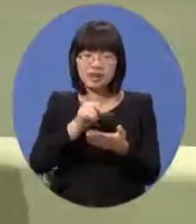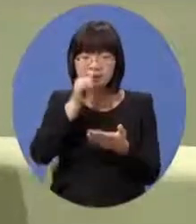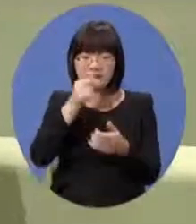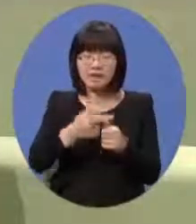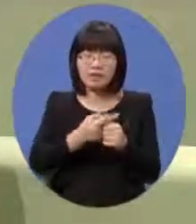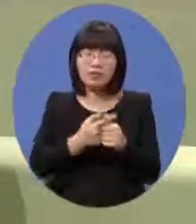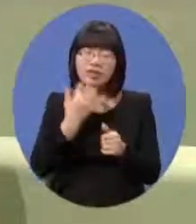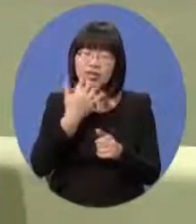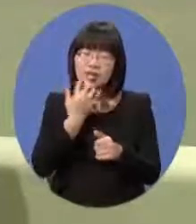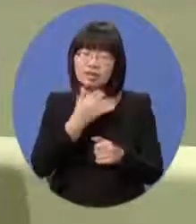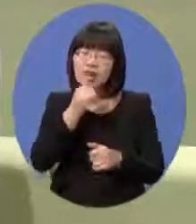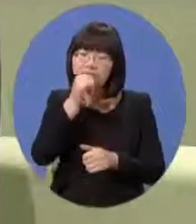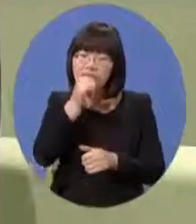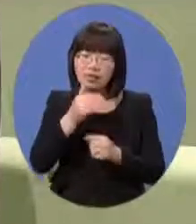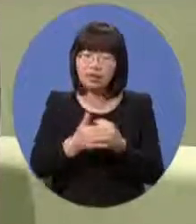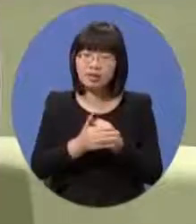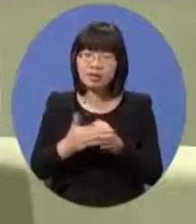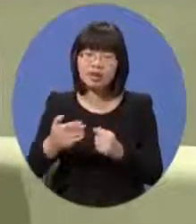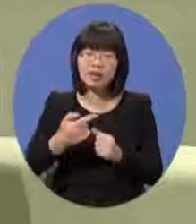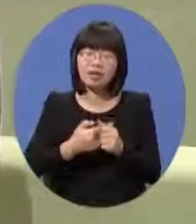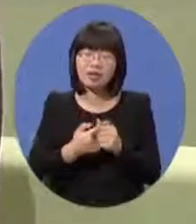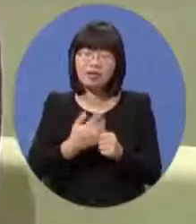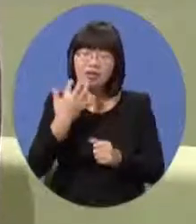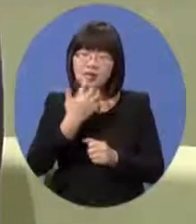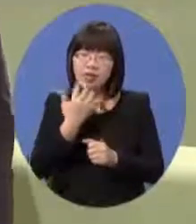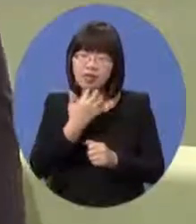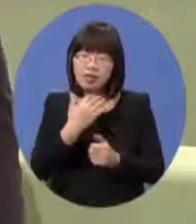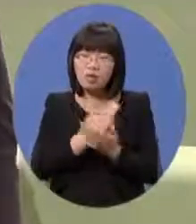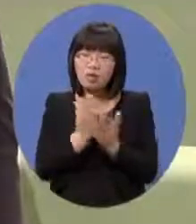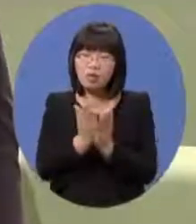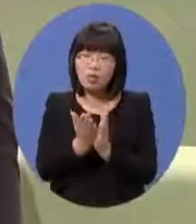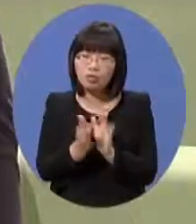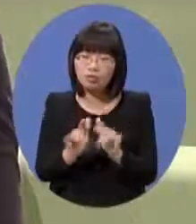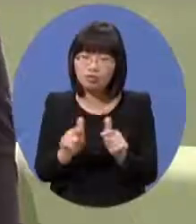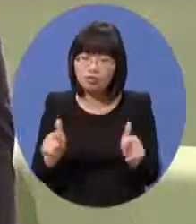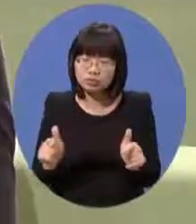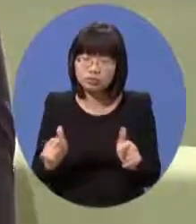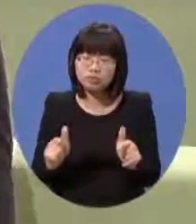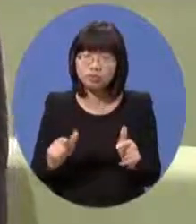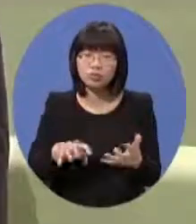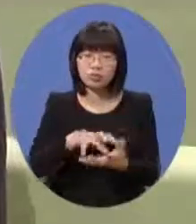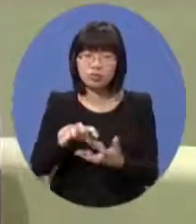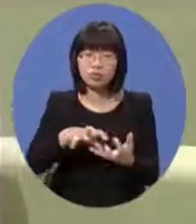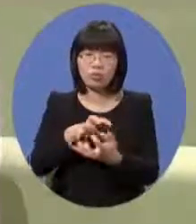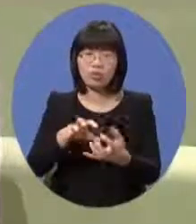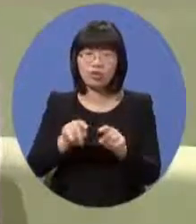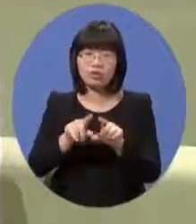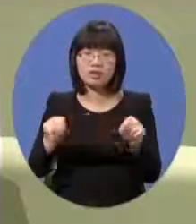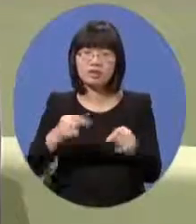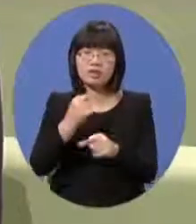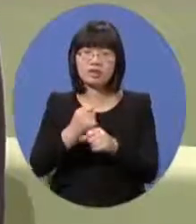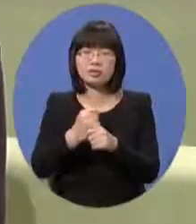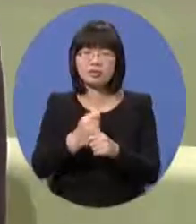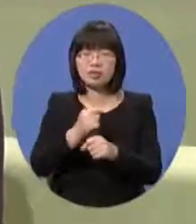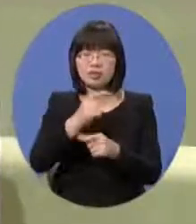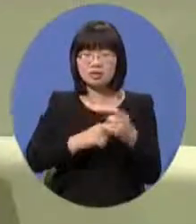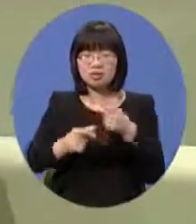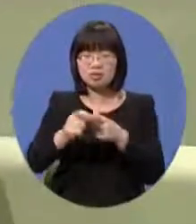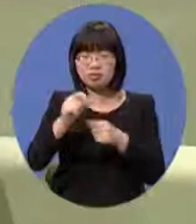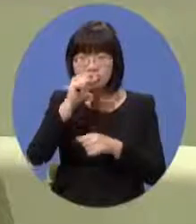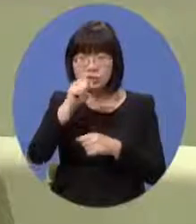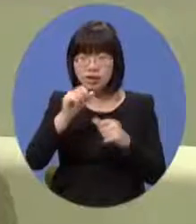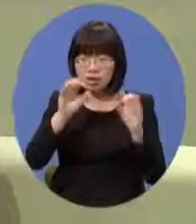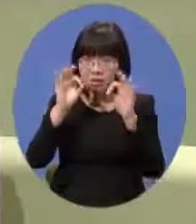자연스러운 색깔이 있거든요. 네. 그 자연스러운 색깔을 골고루 섞어서 식단을 만드시는 게 좋아요. 그래서